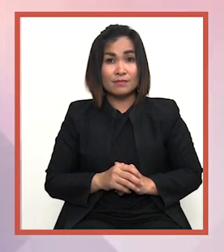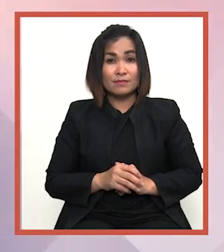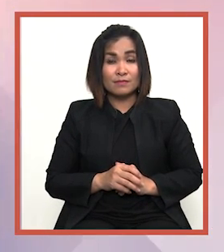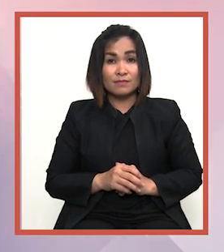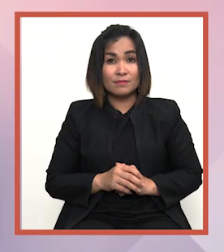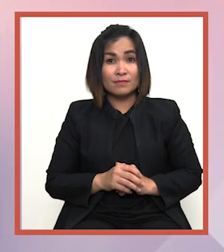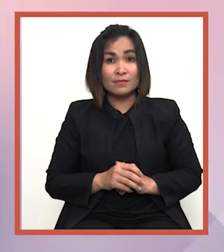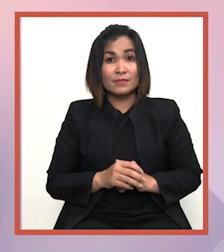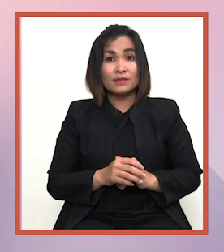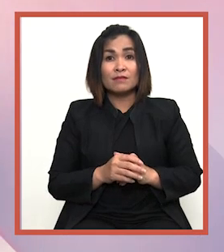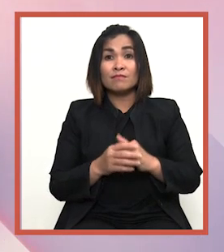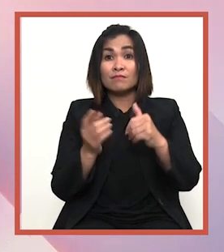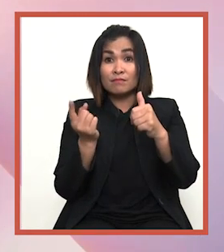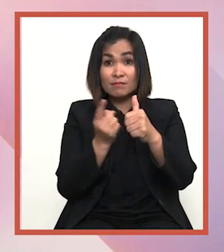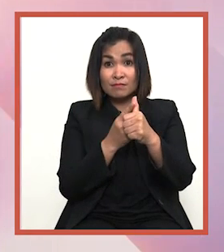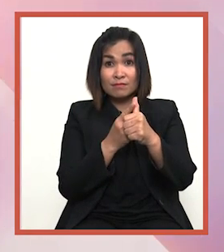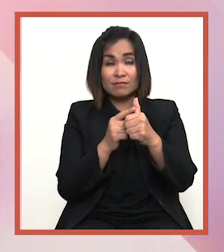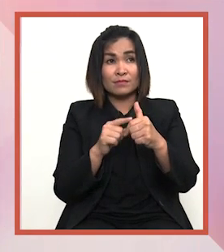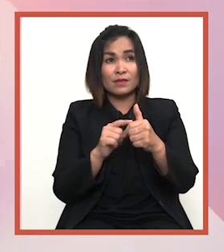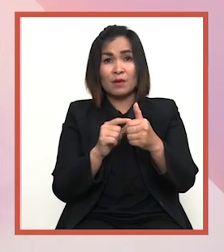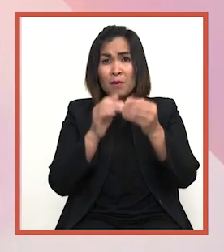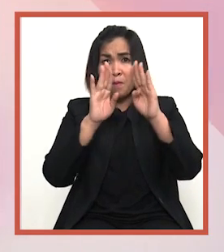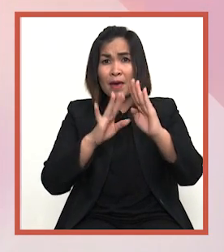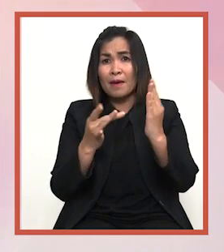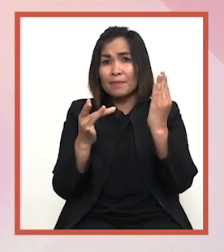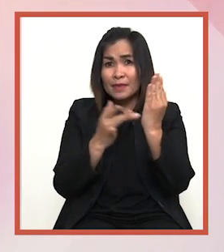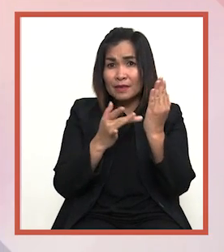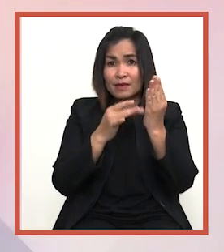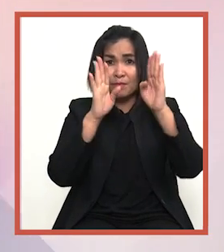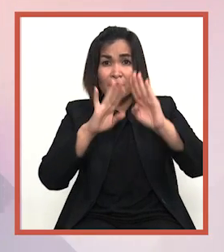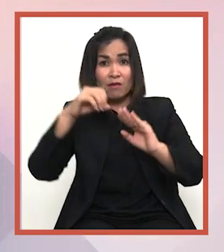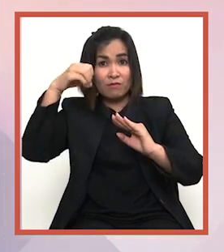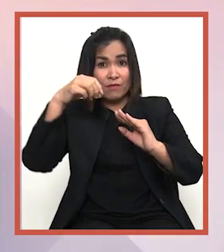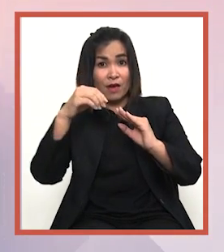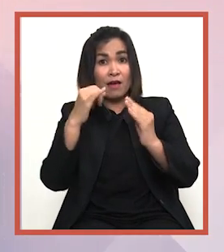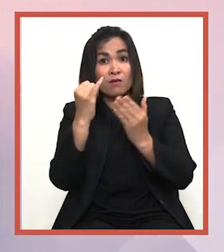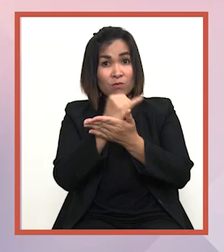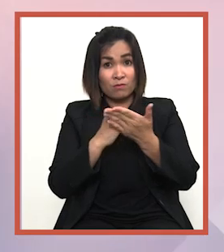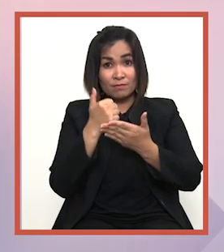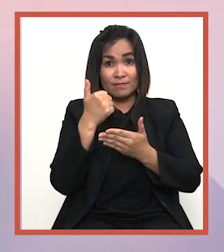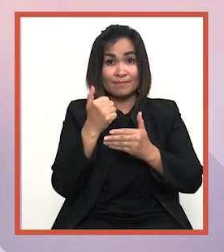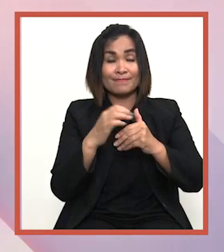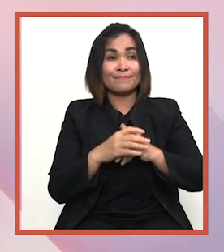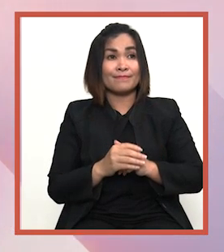สาระการเรียนรู้ที่1เขียนแบบเทคนิคและเขียนแบบไฟฟ้า